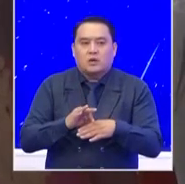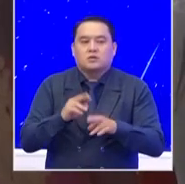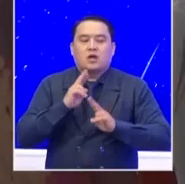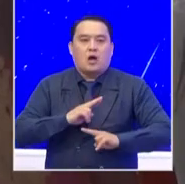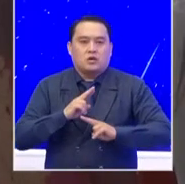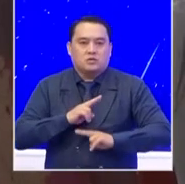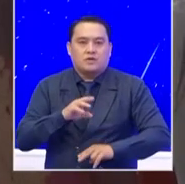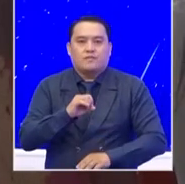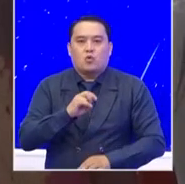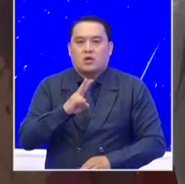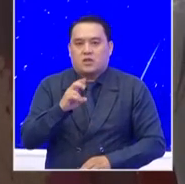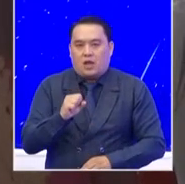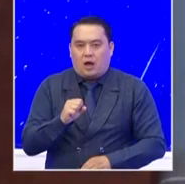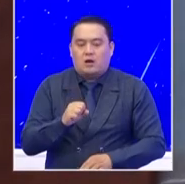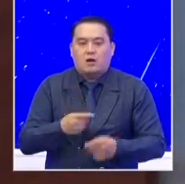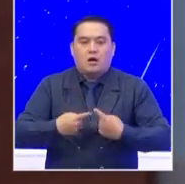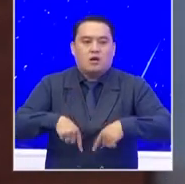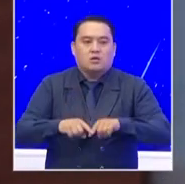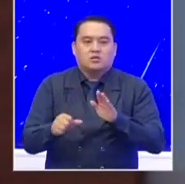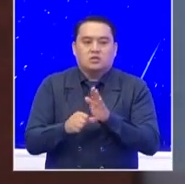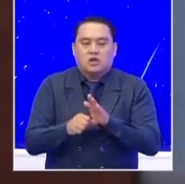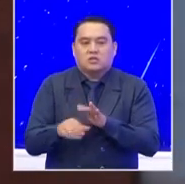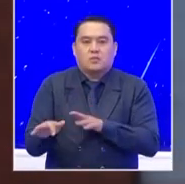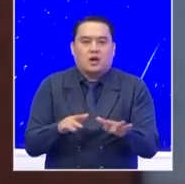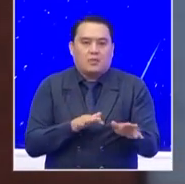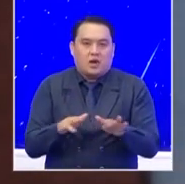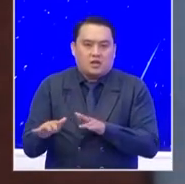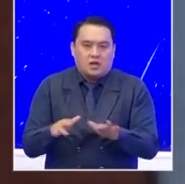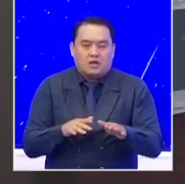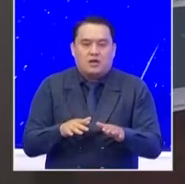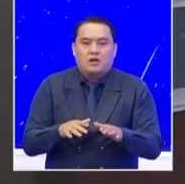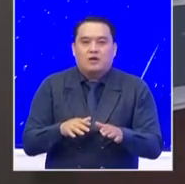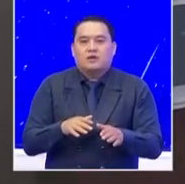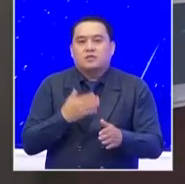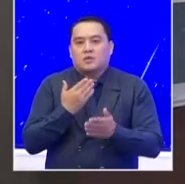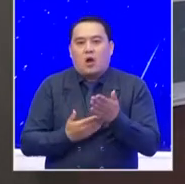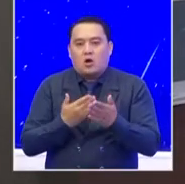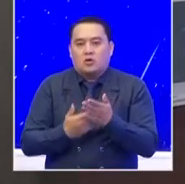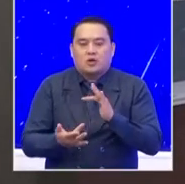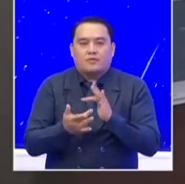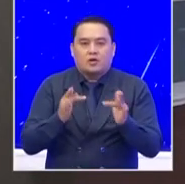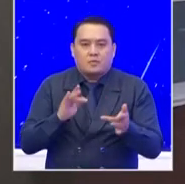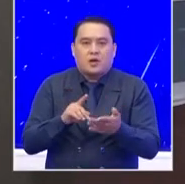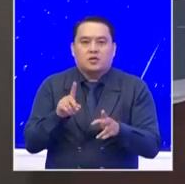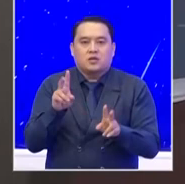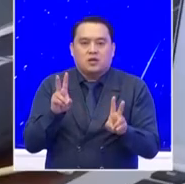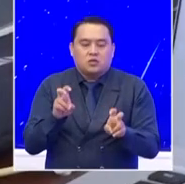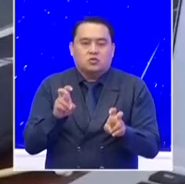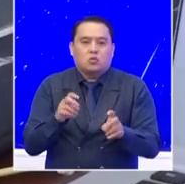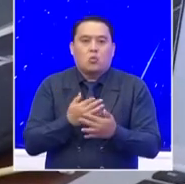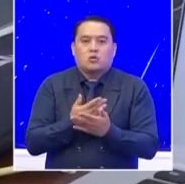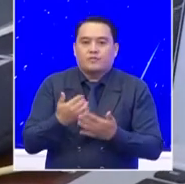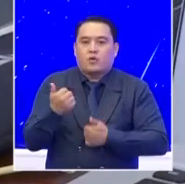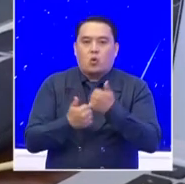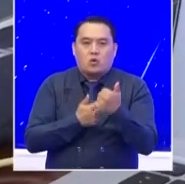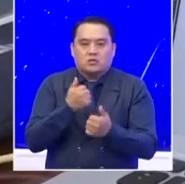библиотеки имени Сакена Сейфуллина организовали 6 онлайн-мероприятий. Это викторина для детской аудитории соцсетей под названием «Что, где, когда»,